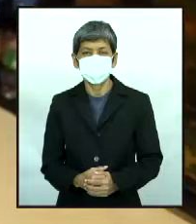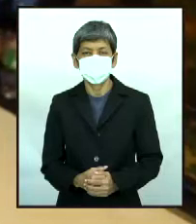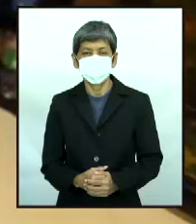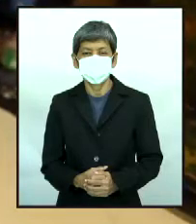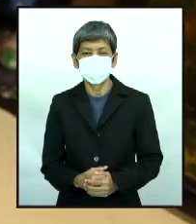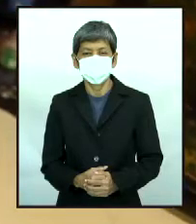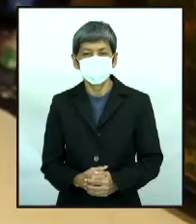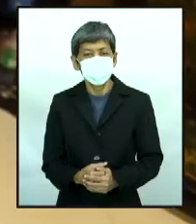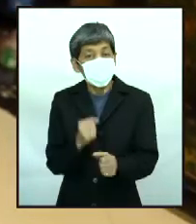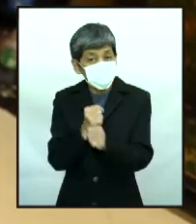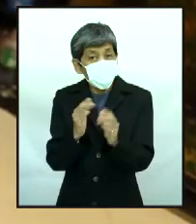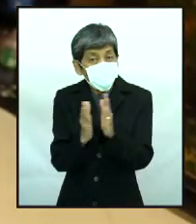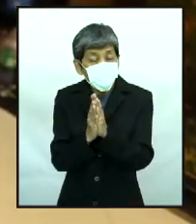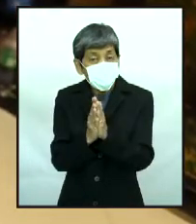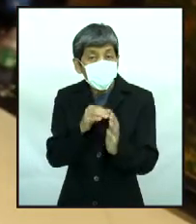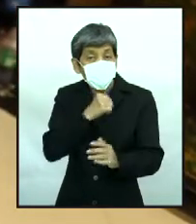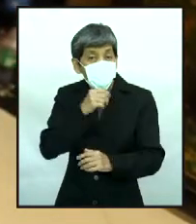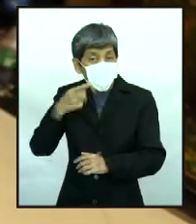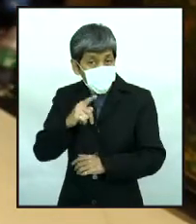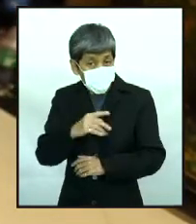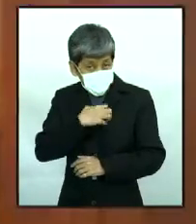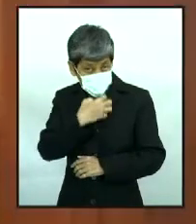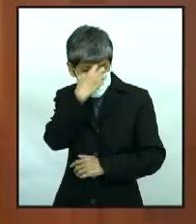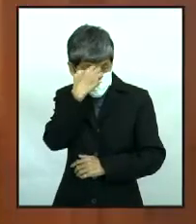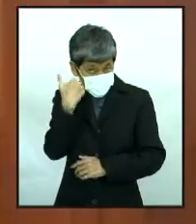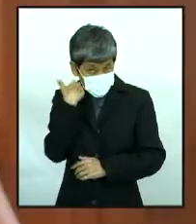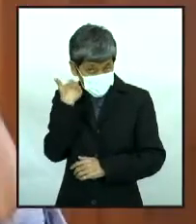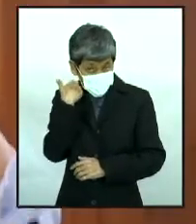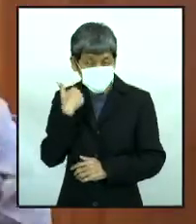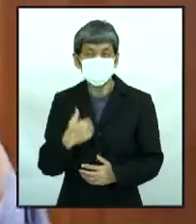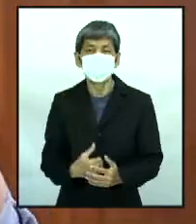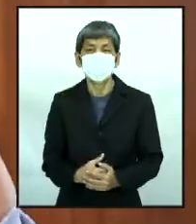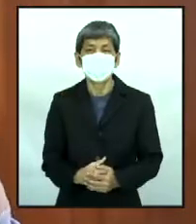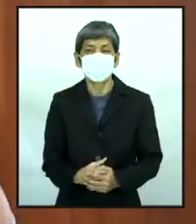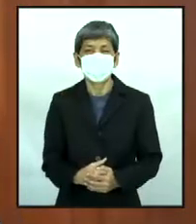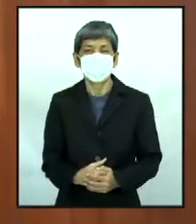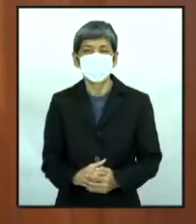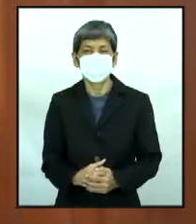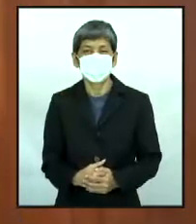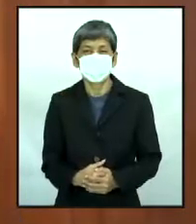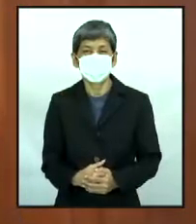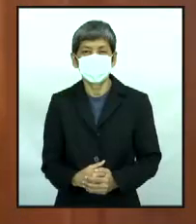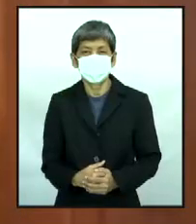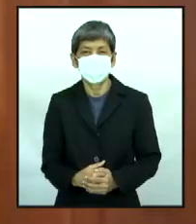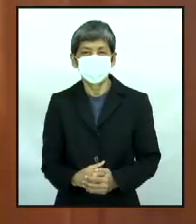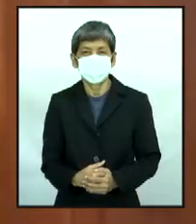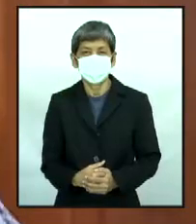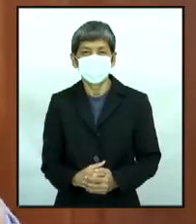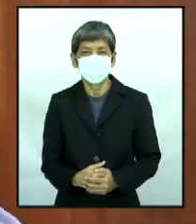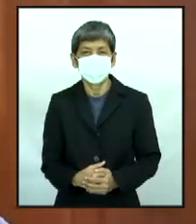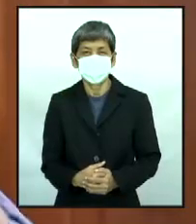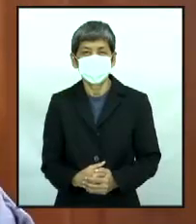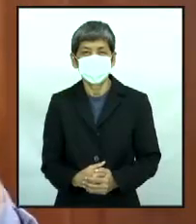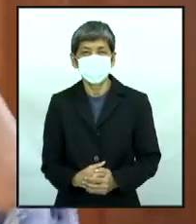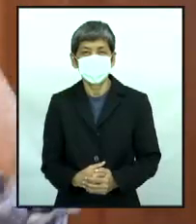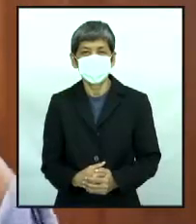พี่เสียงทำงานกับป้าจูป้าจูดุไหมคะ ป้าไม่ดุเลยครับป้าใจดีทำง